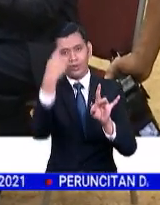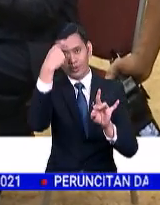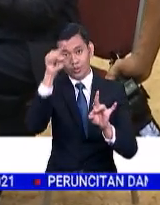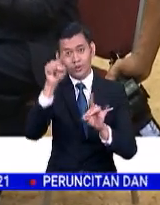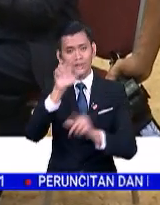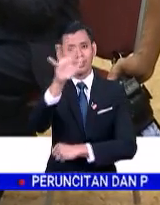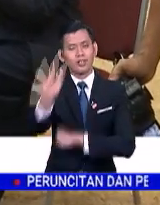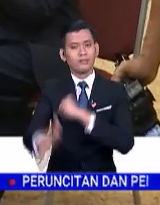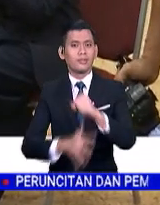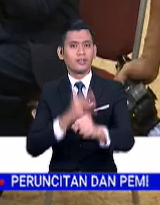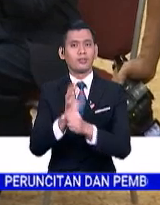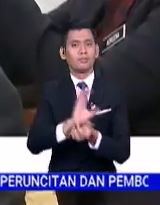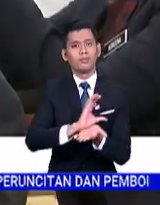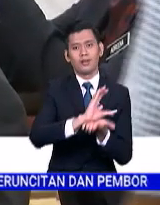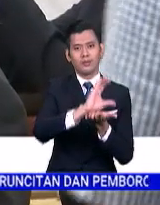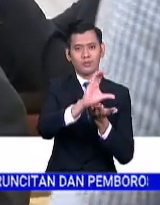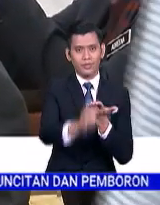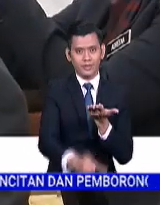tahun